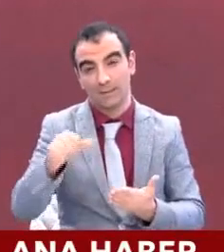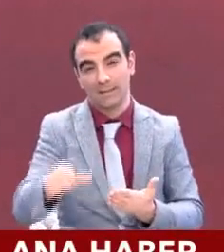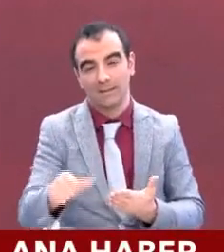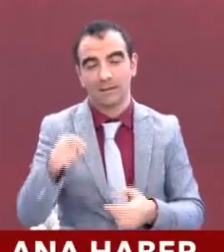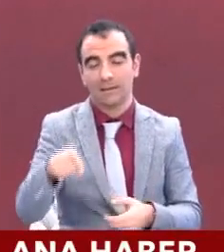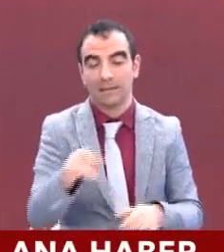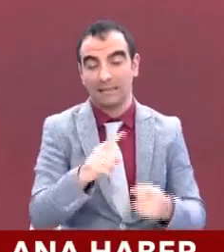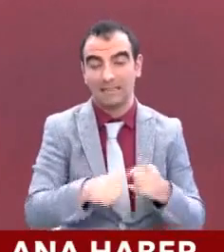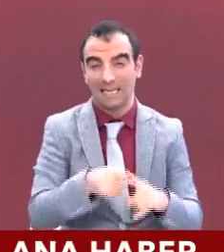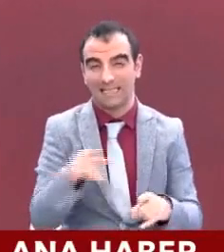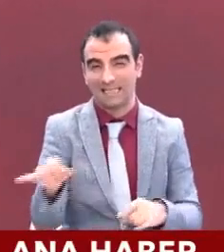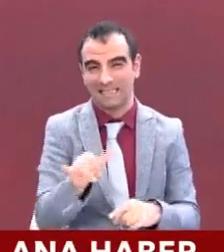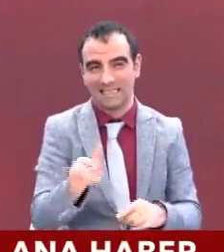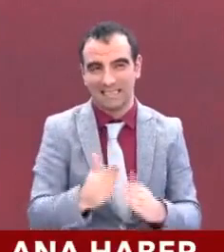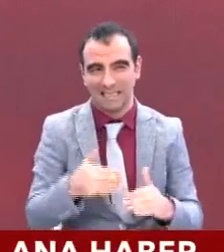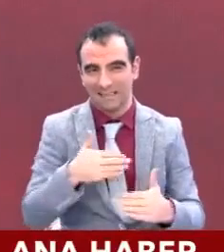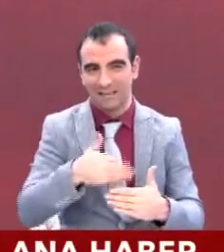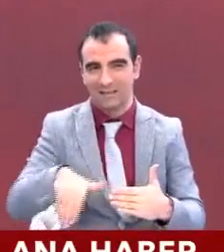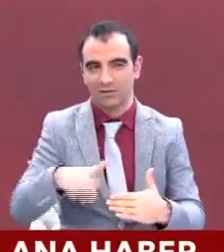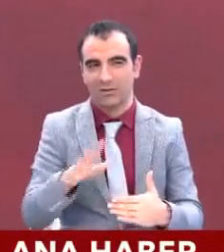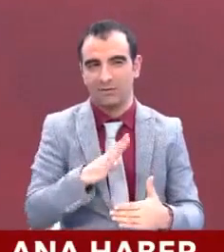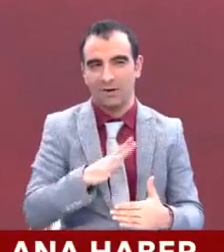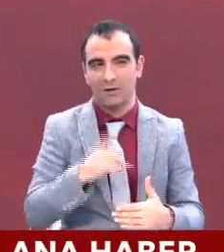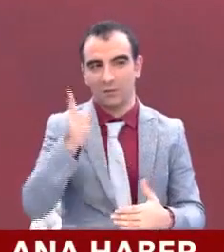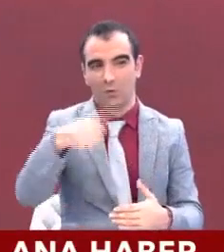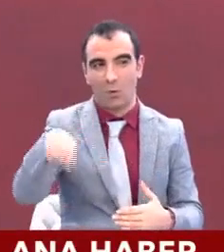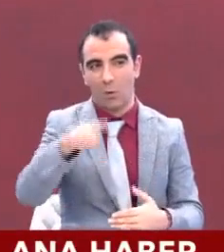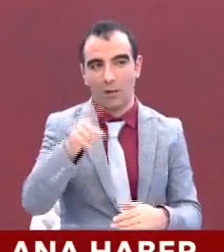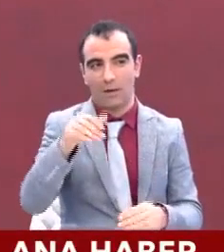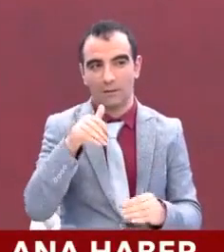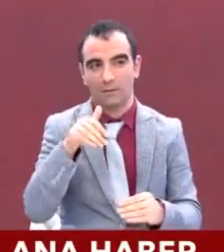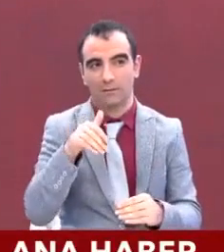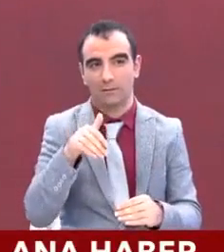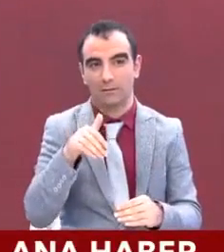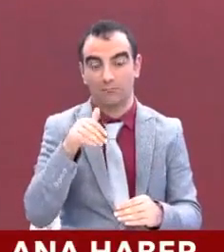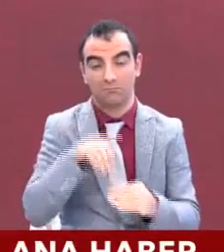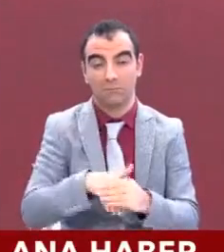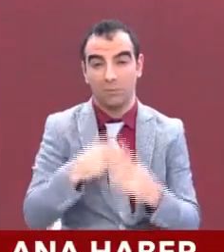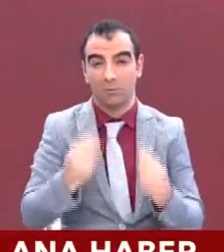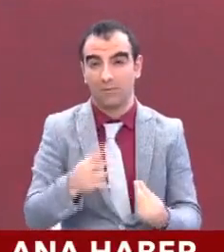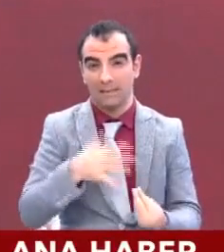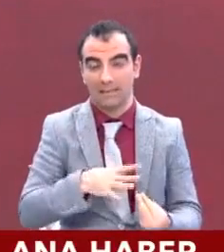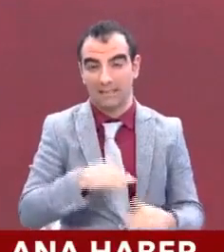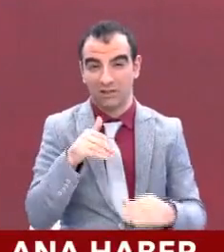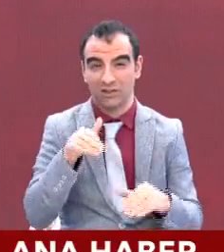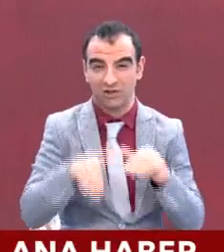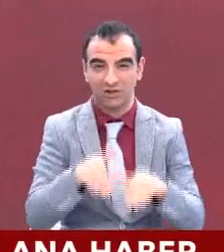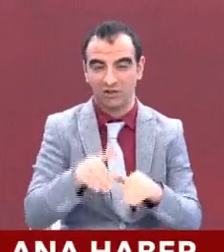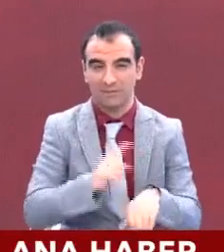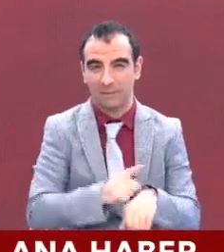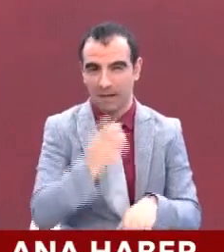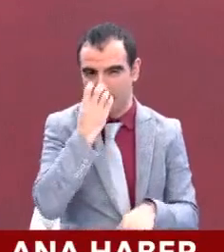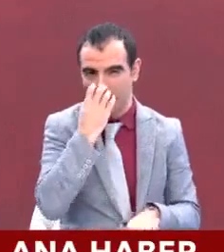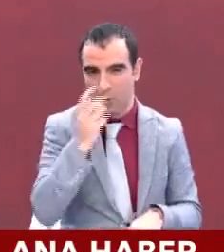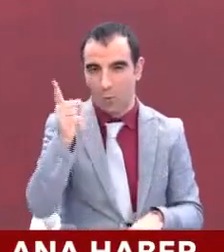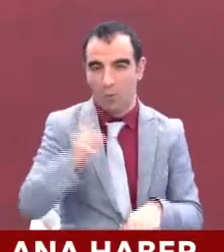de siyasetin yanından köşesinden kıyısından geçmeyenler vardır onlar da Milletvekili olmak isterler seçim zamanlarını beklerler Evet o